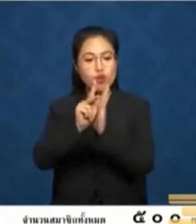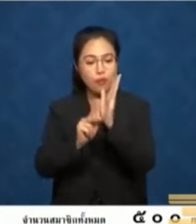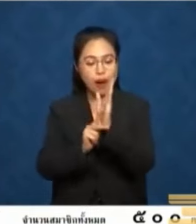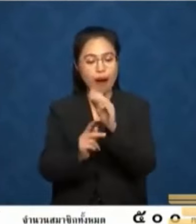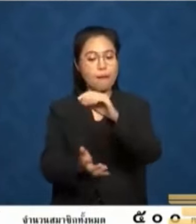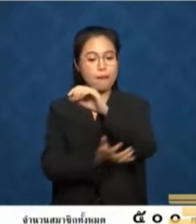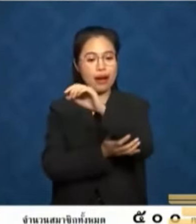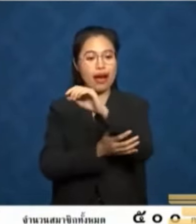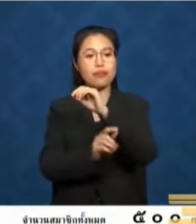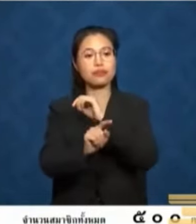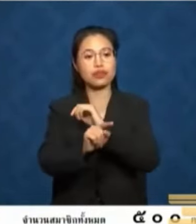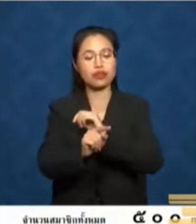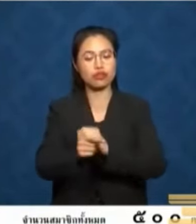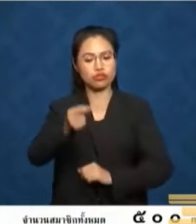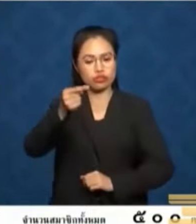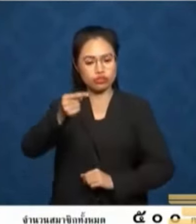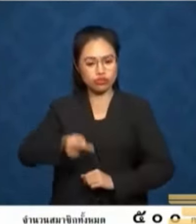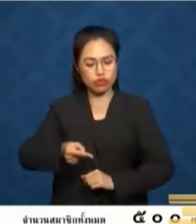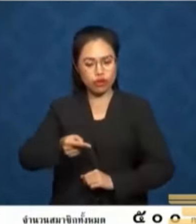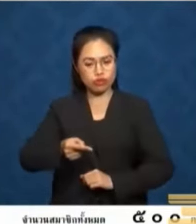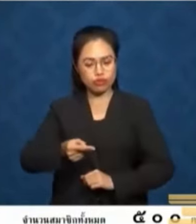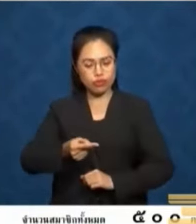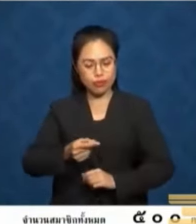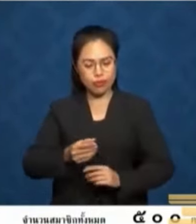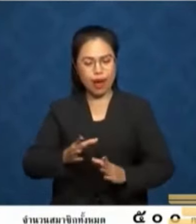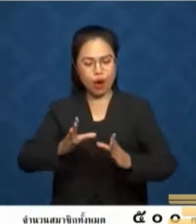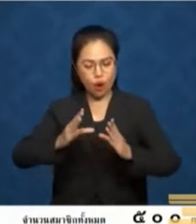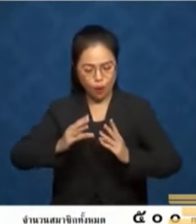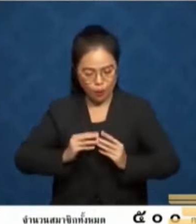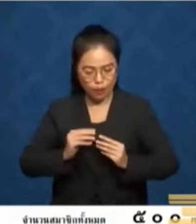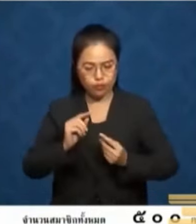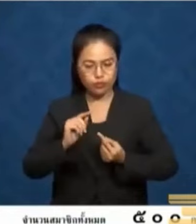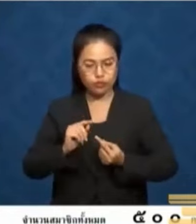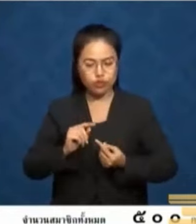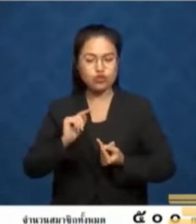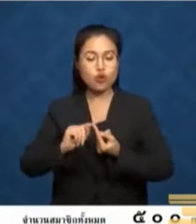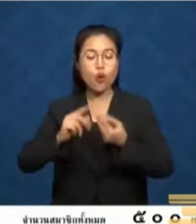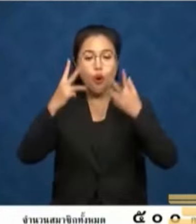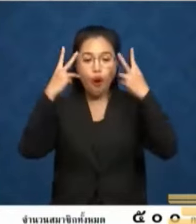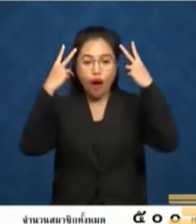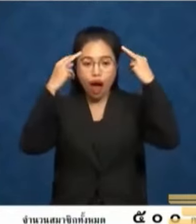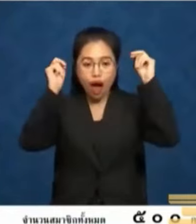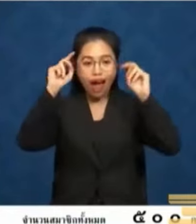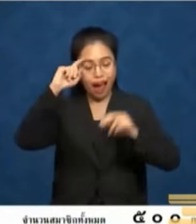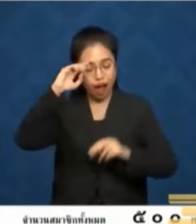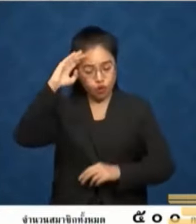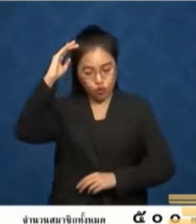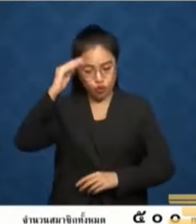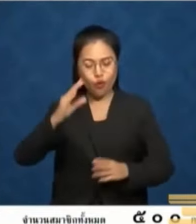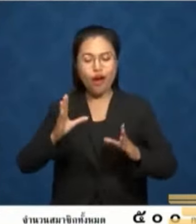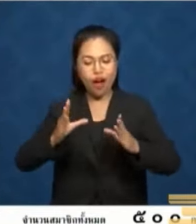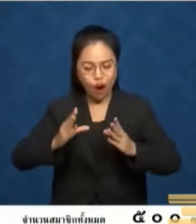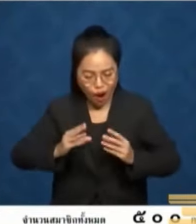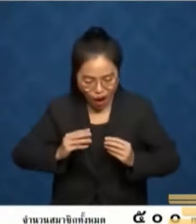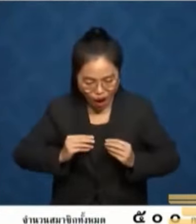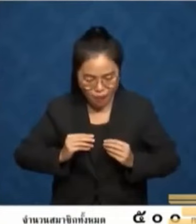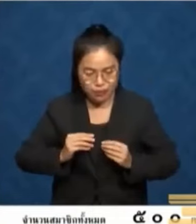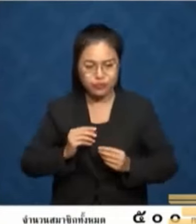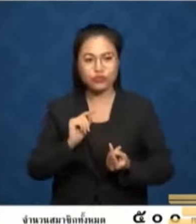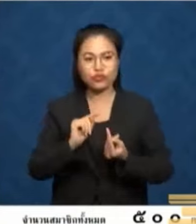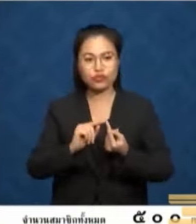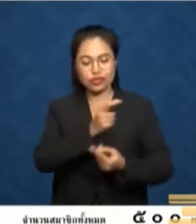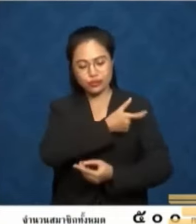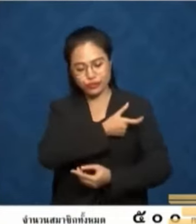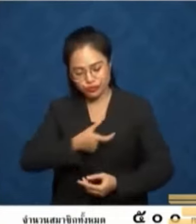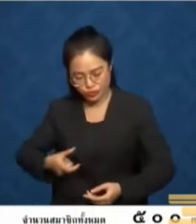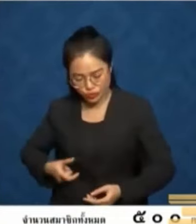จะไปรับสนองพระบรมราชโองการก็คือท่านนายกจริงๆท่านประธานที่เคารพครับมันไม่มีความจำเป็น